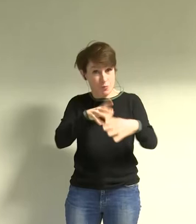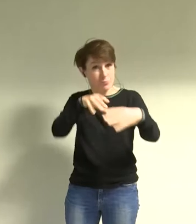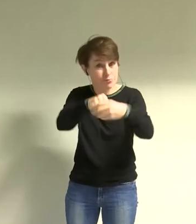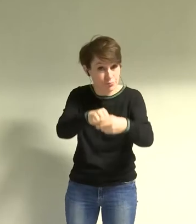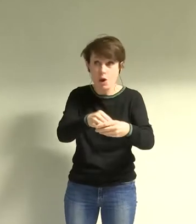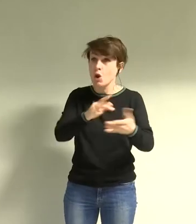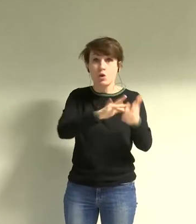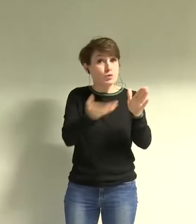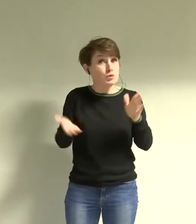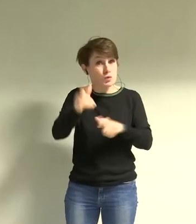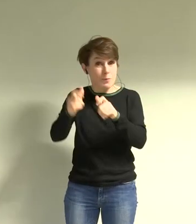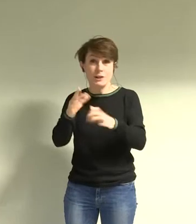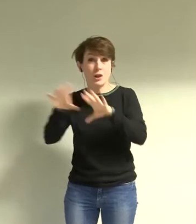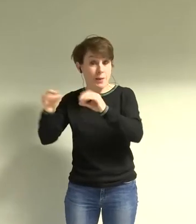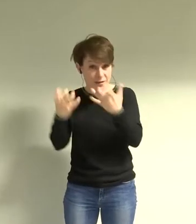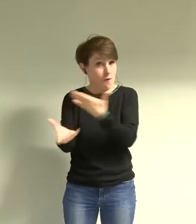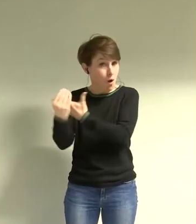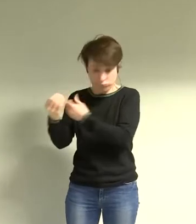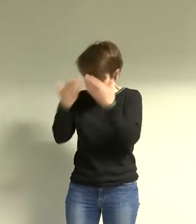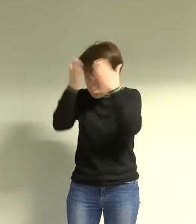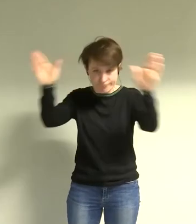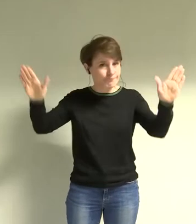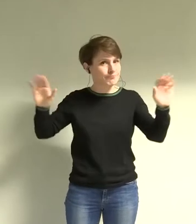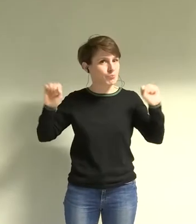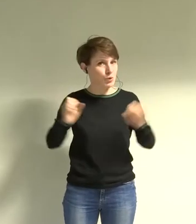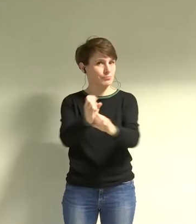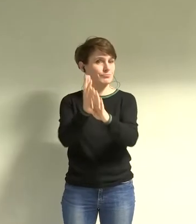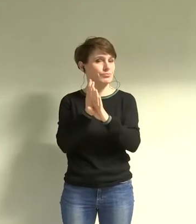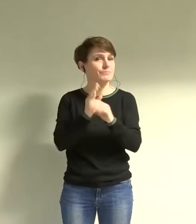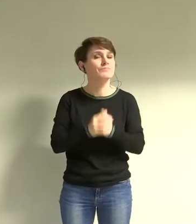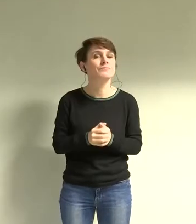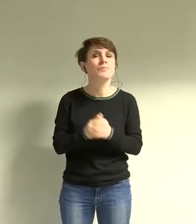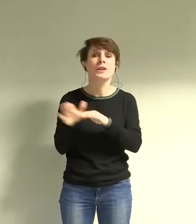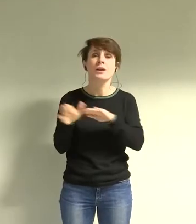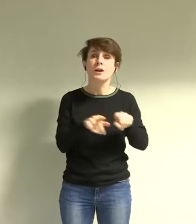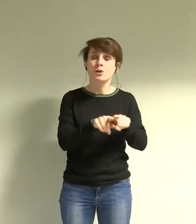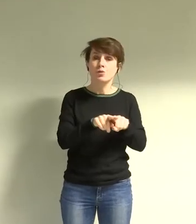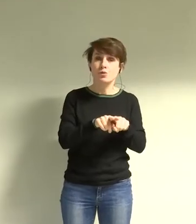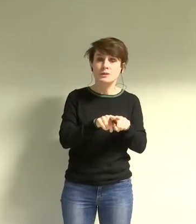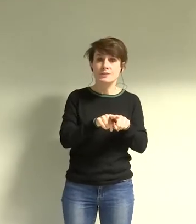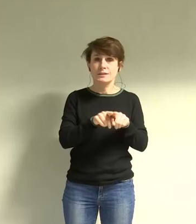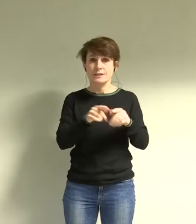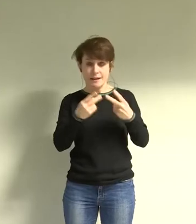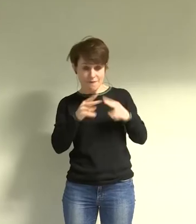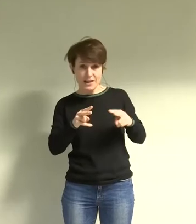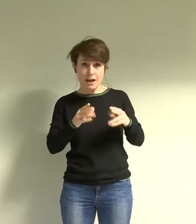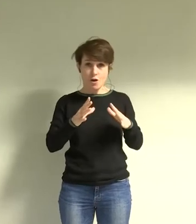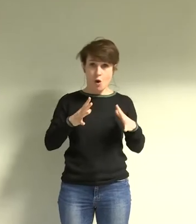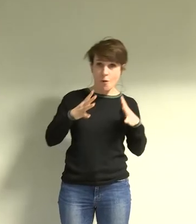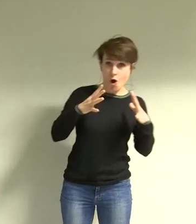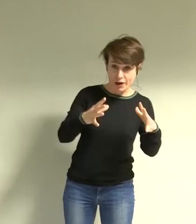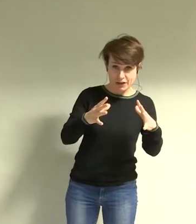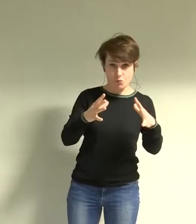les habitants qui souhaitent rejoindre l'instance elle va également permettre de renforcer les engagements concrets de la ville par la création de forums ouverts